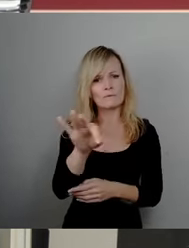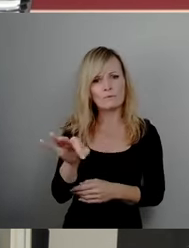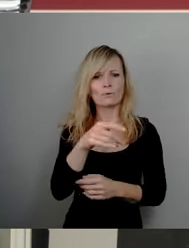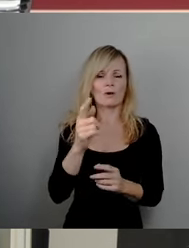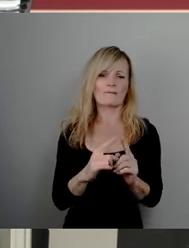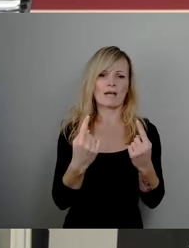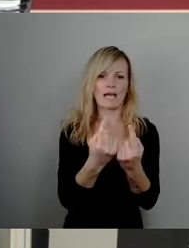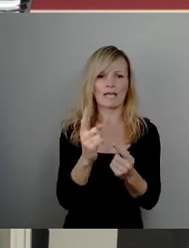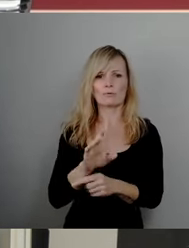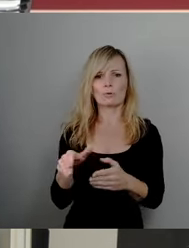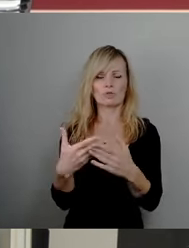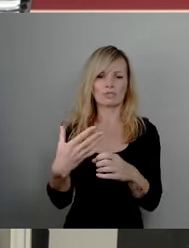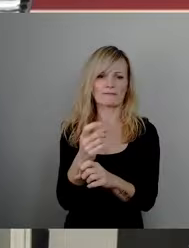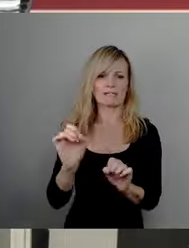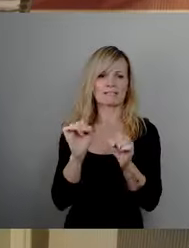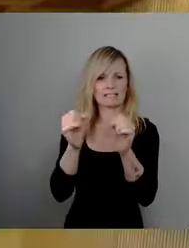Vielen Dank.